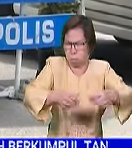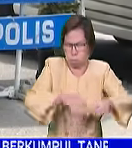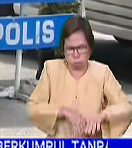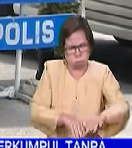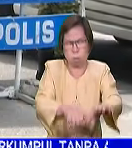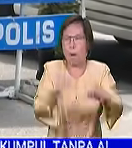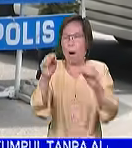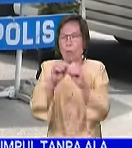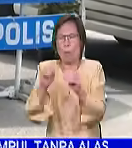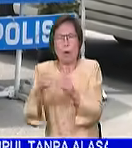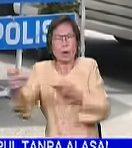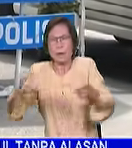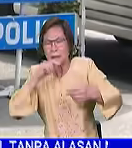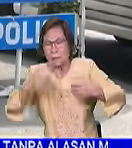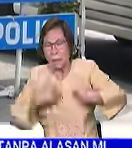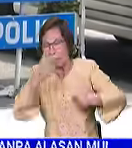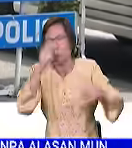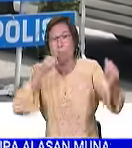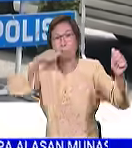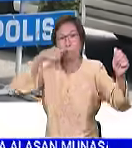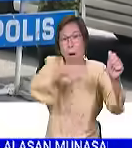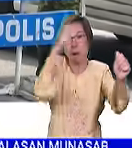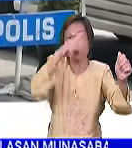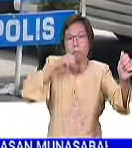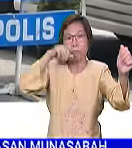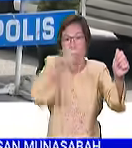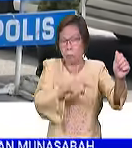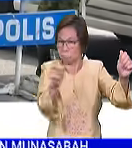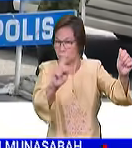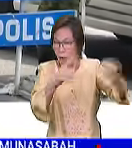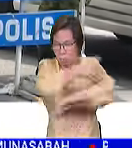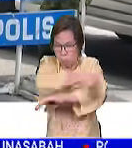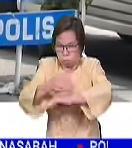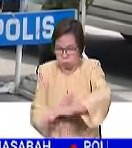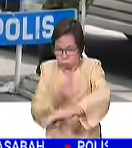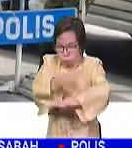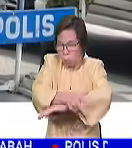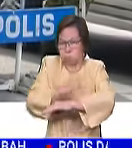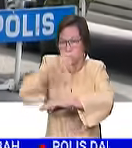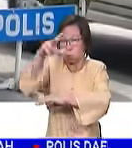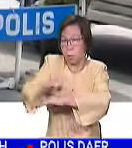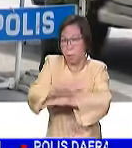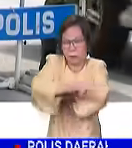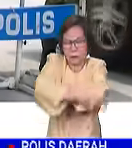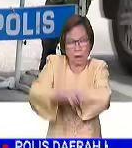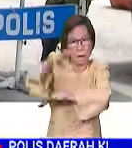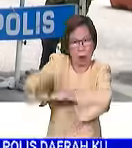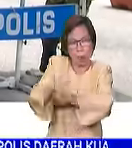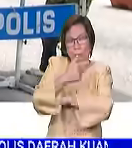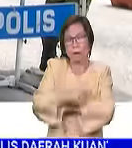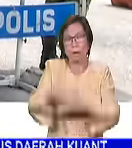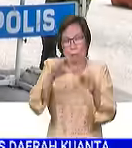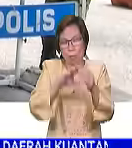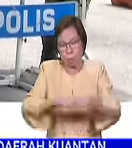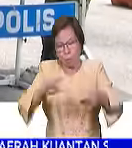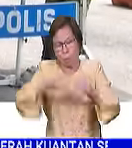pertambahan kenderaan susulan arahan kerajaan yang tidak membenarkan aktiviti merentas daerah dan juga negeri. Untuk perincian lanjut